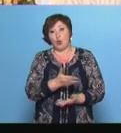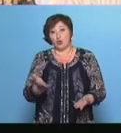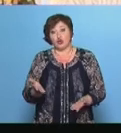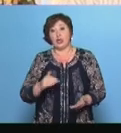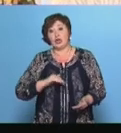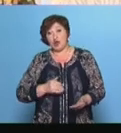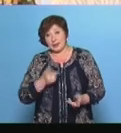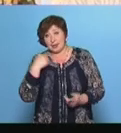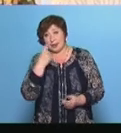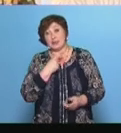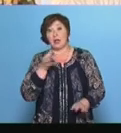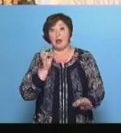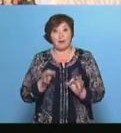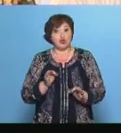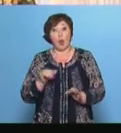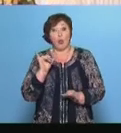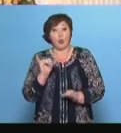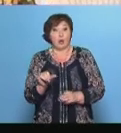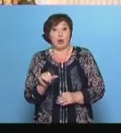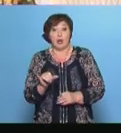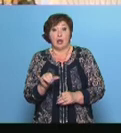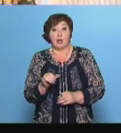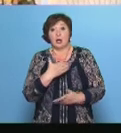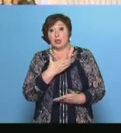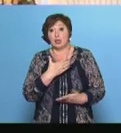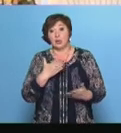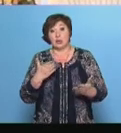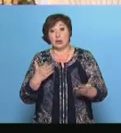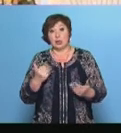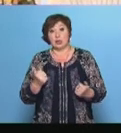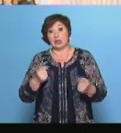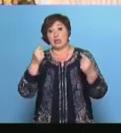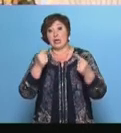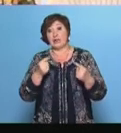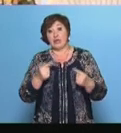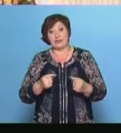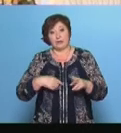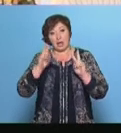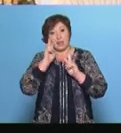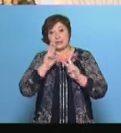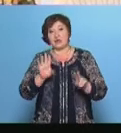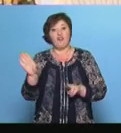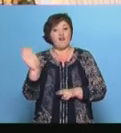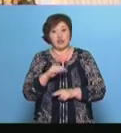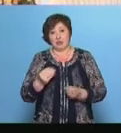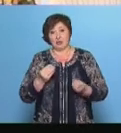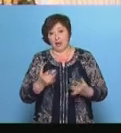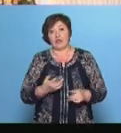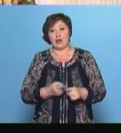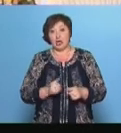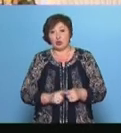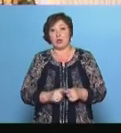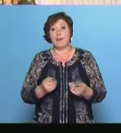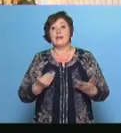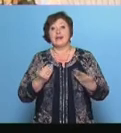естественно, они не в правовом поле, и, соответственно, они не знают тех требований, которые предъявляются